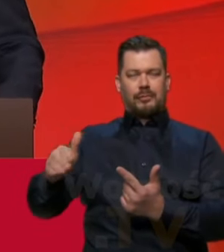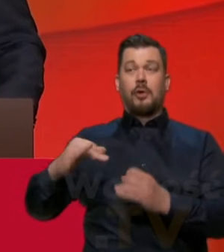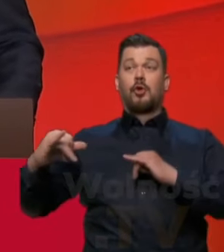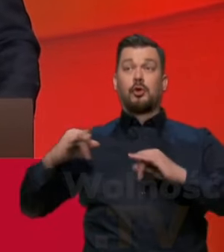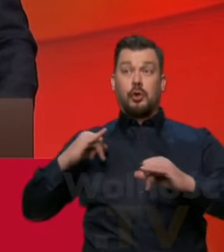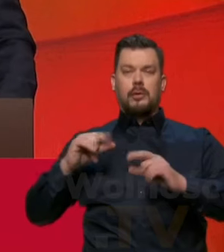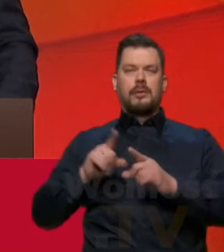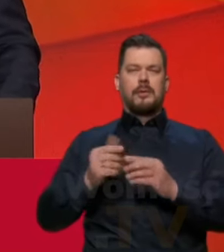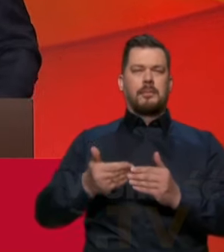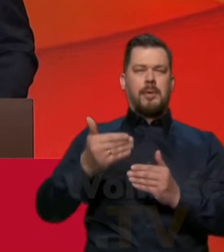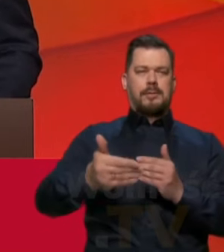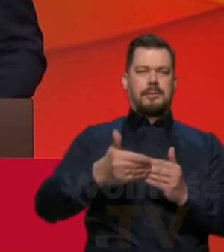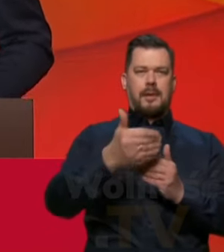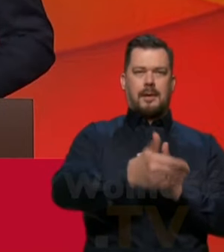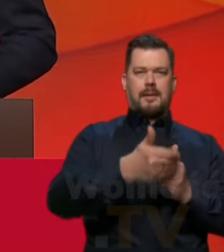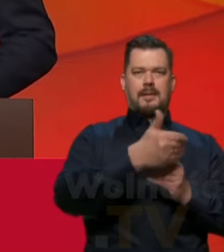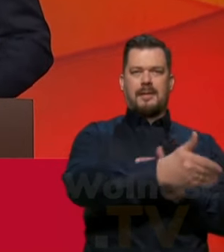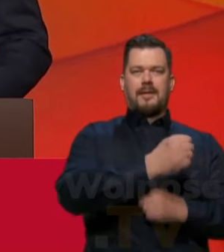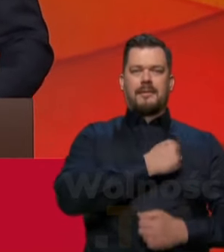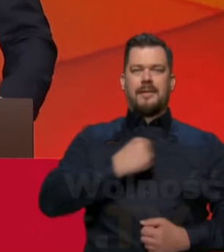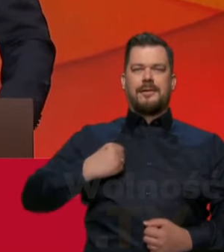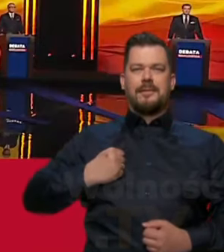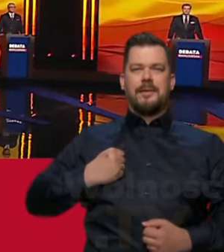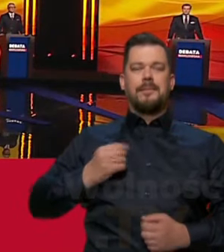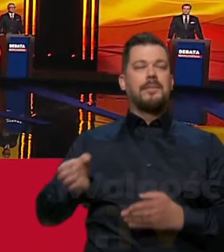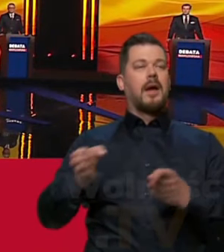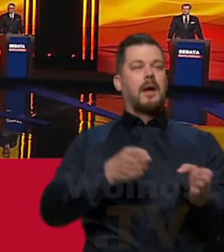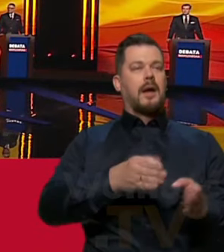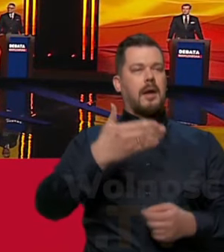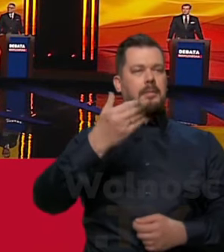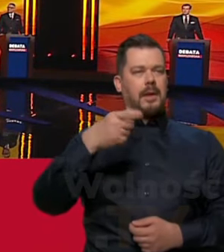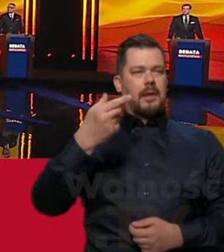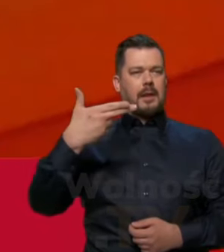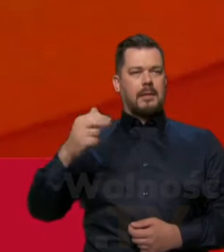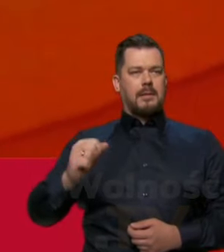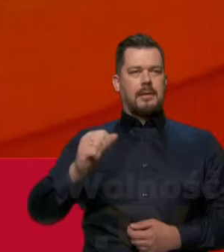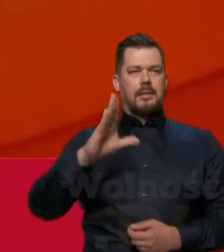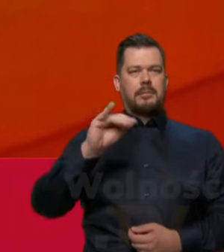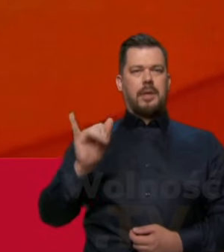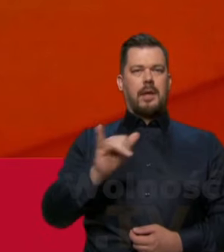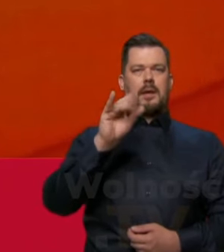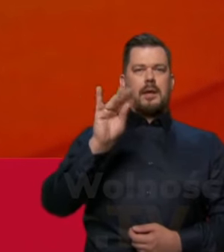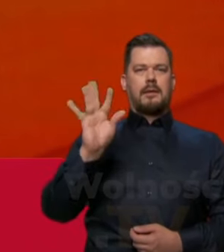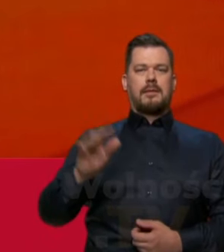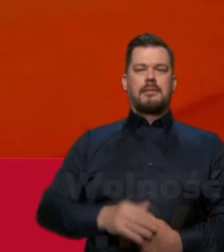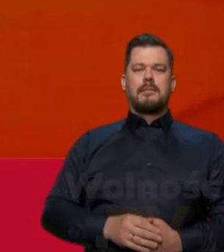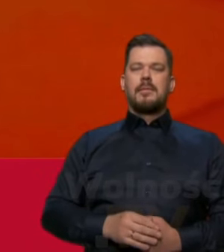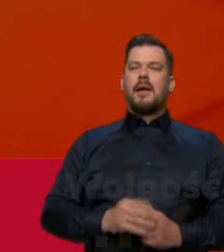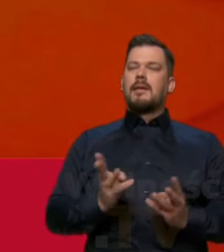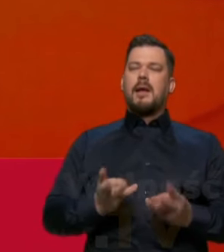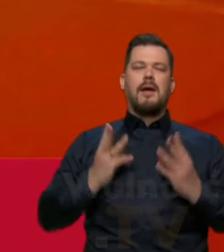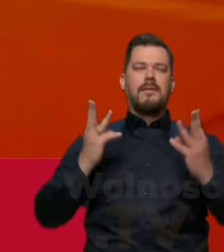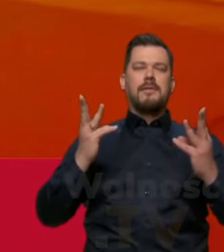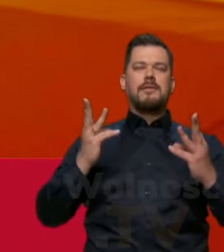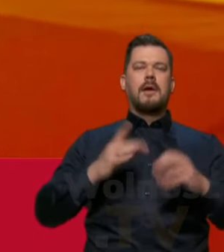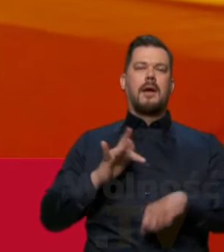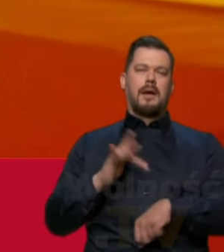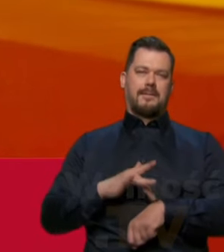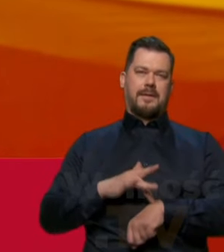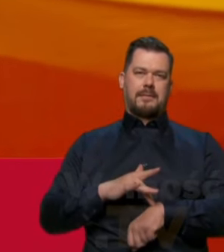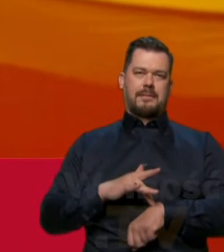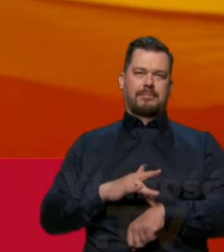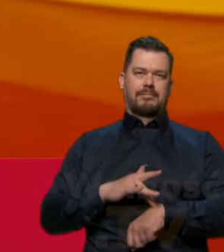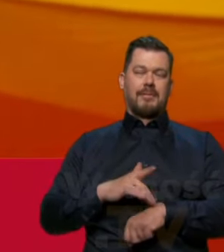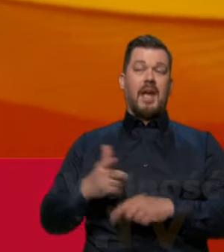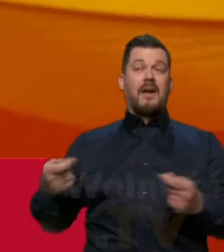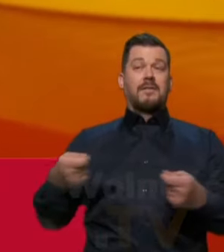jak i ościennymi samorządami. Jako kolejna odpowie Magdalena Biejat. Dla mnie oczywiście najważniejsza jest skuteczność. I tutaj